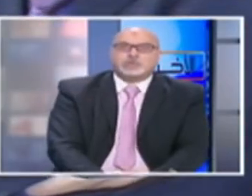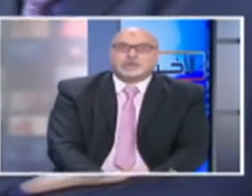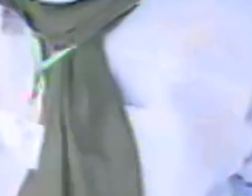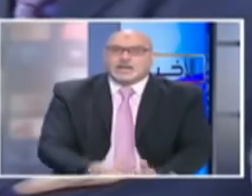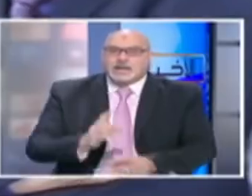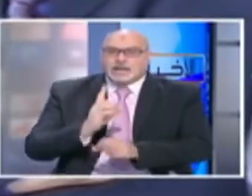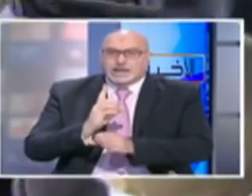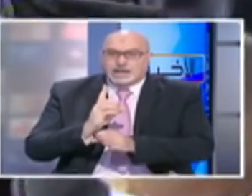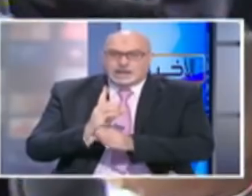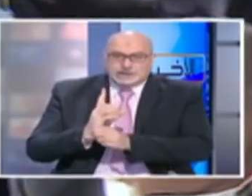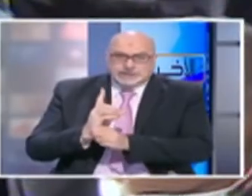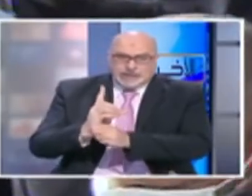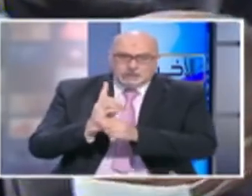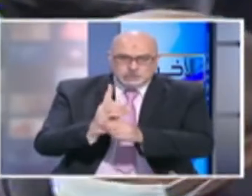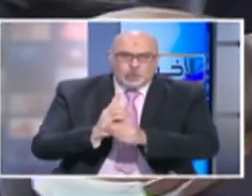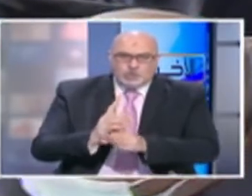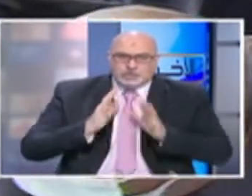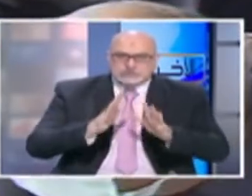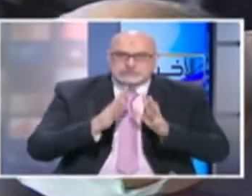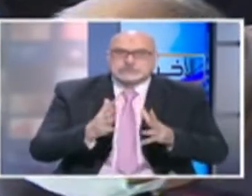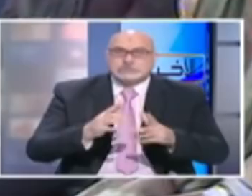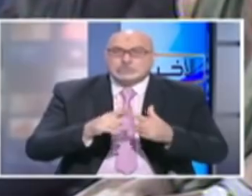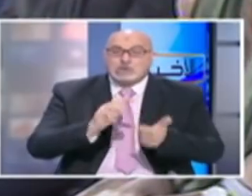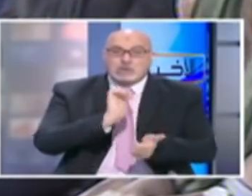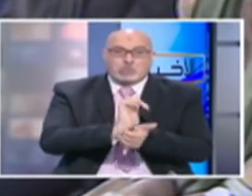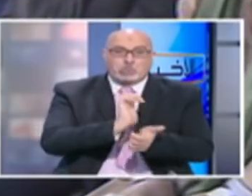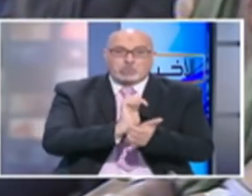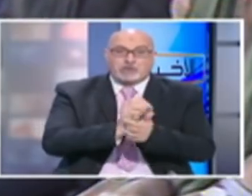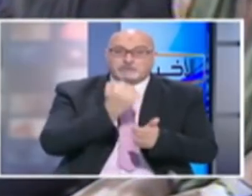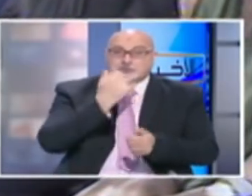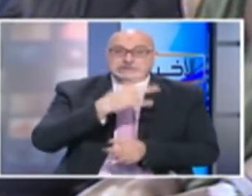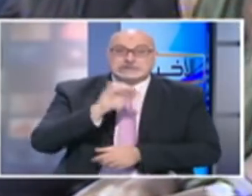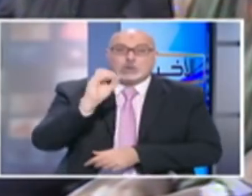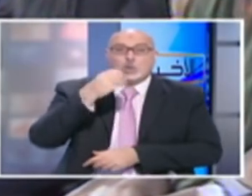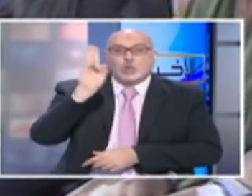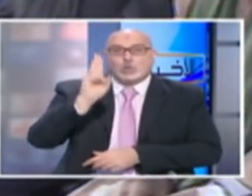المشاركة حملت المجتمع الدولي تأخر حل القضية الصحراوية.